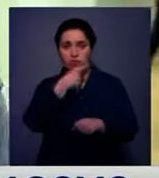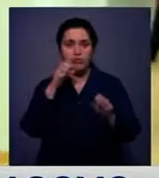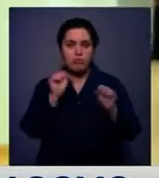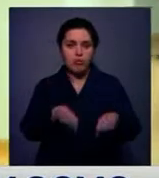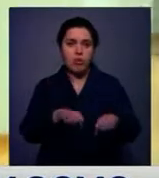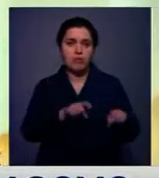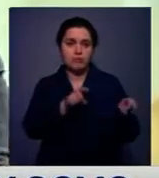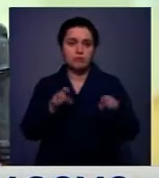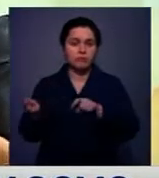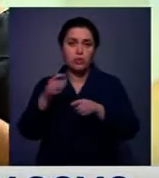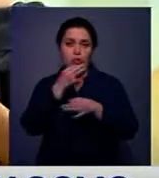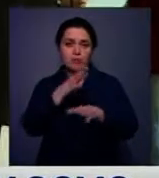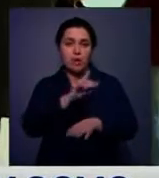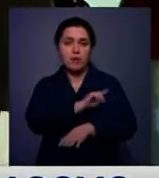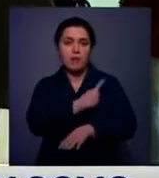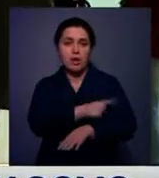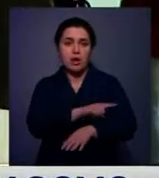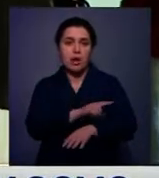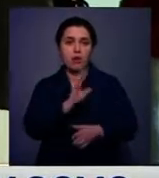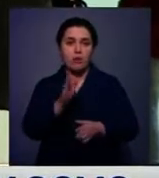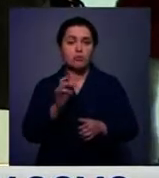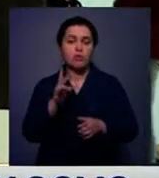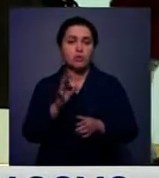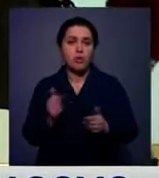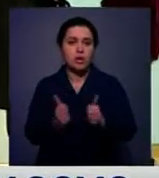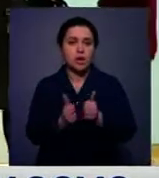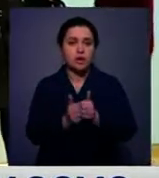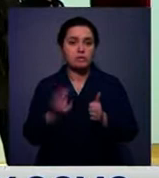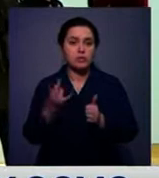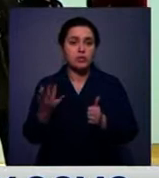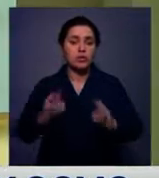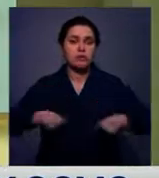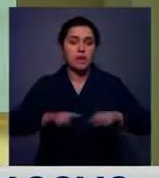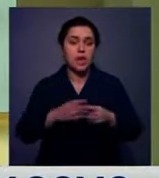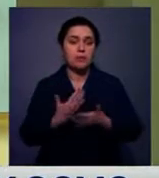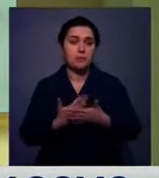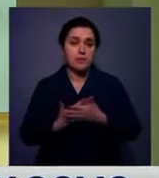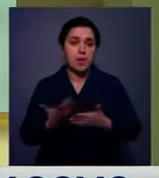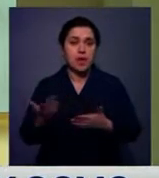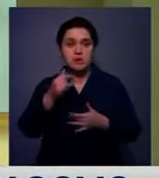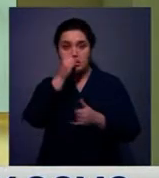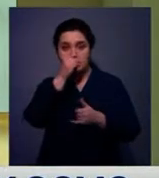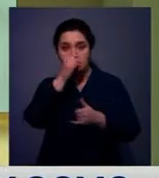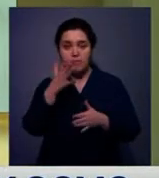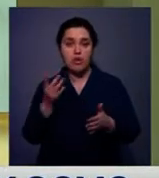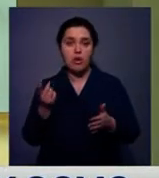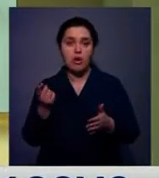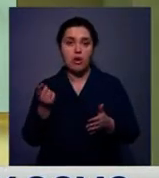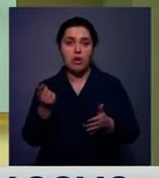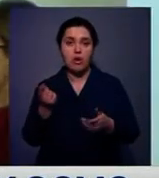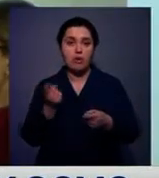но обязательно нужно соблюдать принцип административно-территориальной единицы. К примеру, жители Нур-Султана не могут прикрепиться к